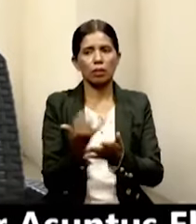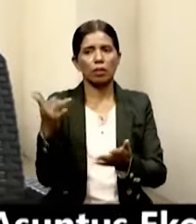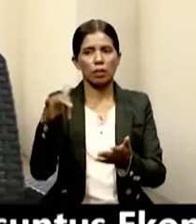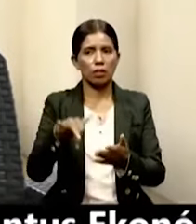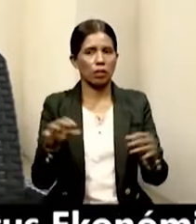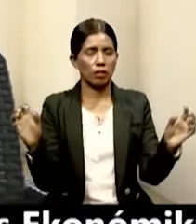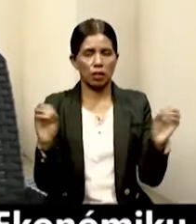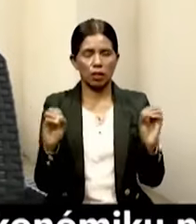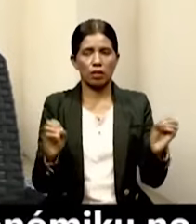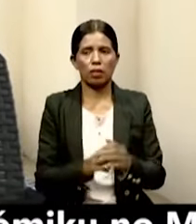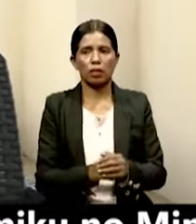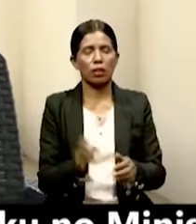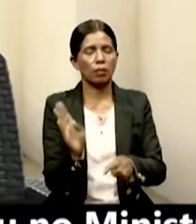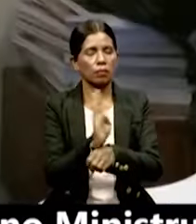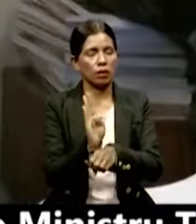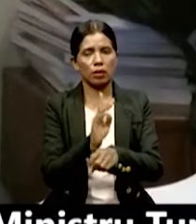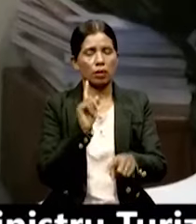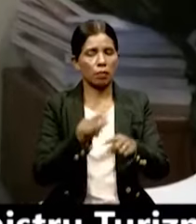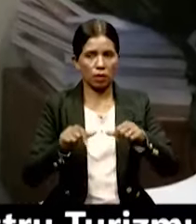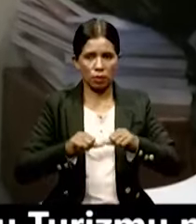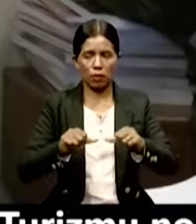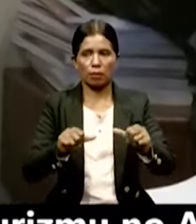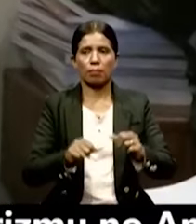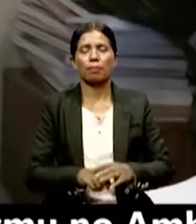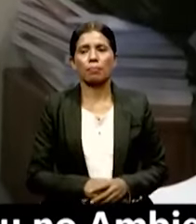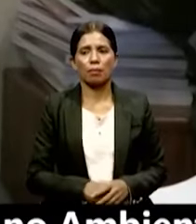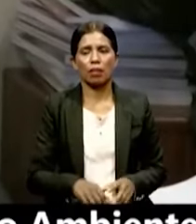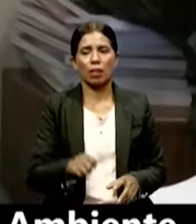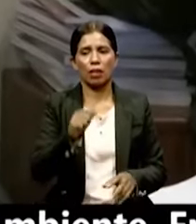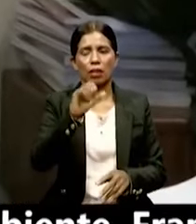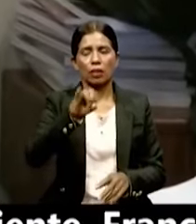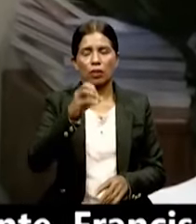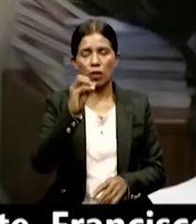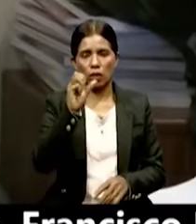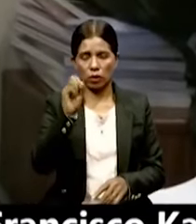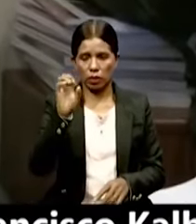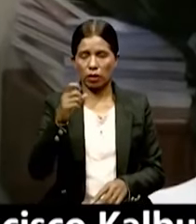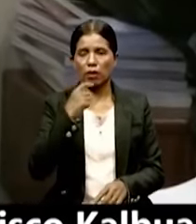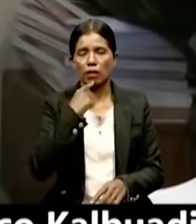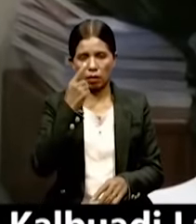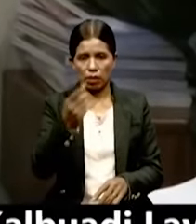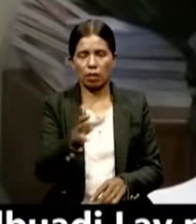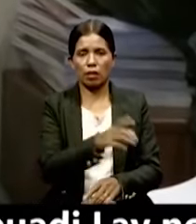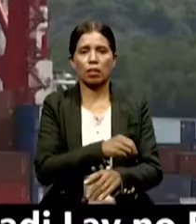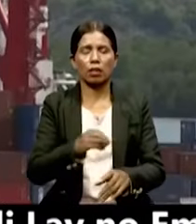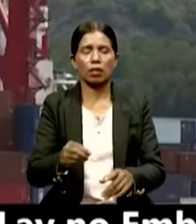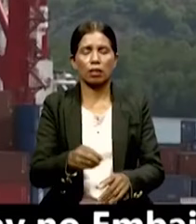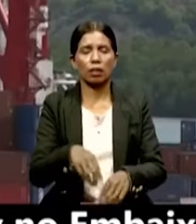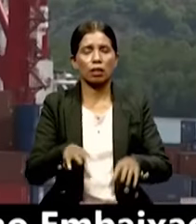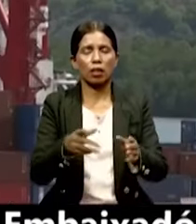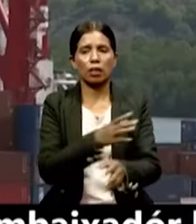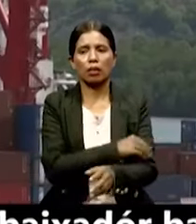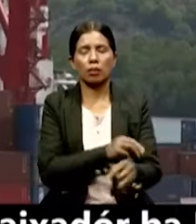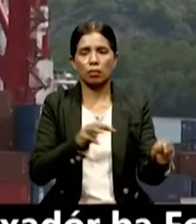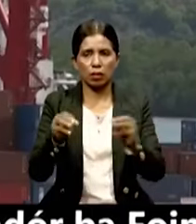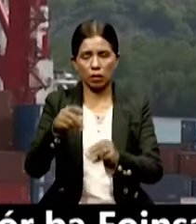selaya bisnis la bele continua. Komisario Alfandi Jesuse Antonio Fatima Abilio Hateten kustu ia Porto Tibar